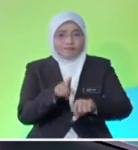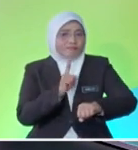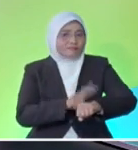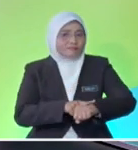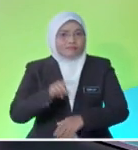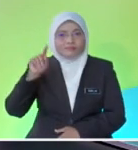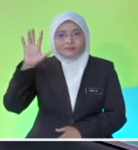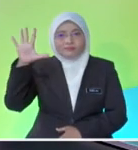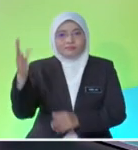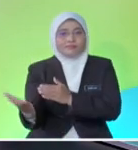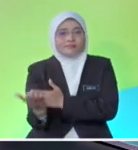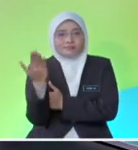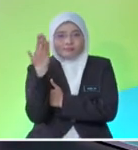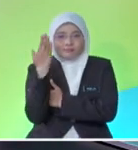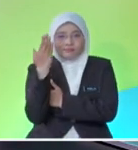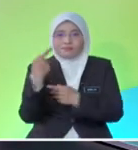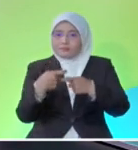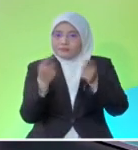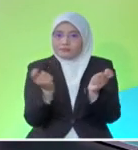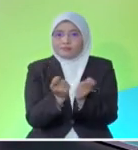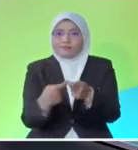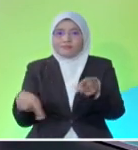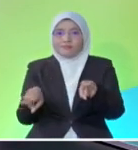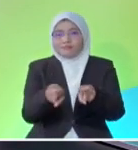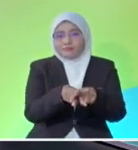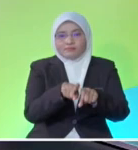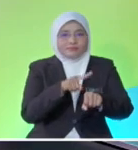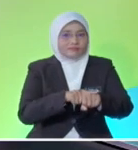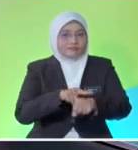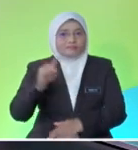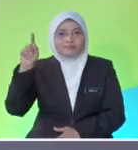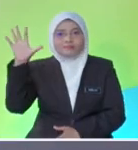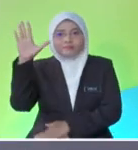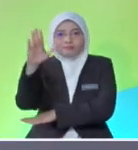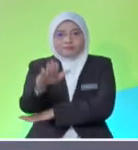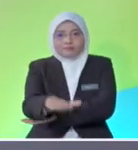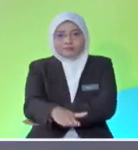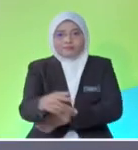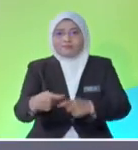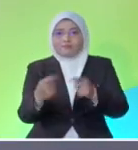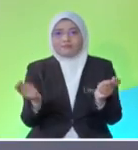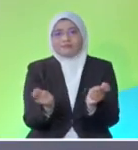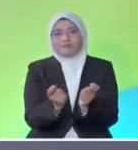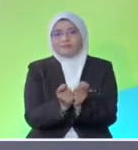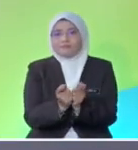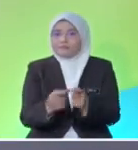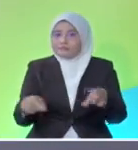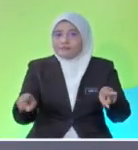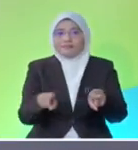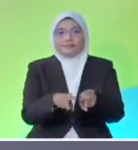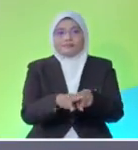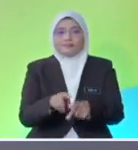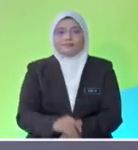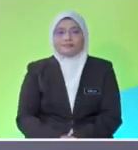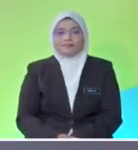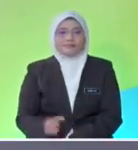sama juga. Barulah saya faham. Yeah. Baiklah cikgu, sekarang saya nak tunjukkan waktu. Kita nak berehat. Jadi murid-murid di rumah, jom kita